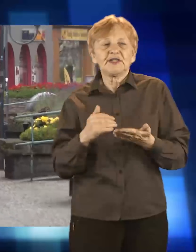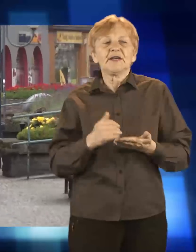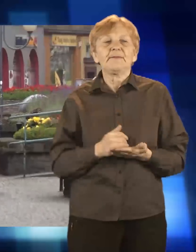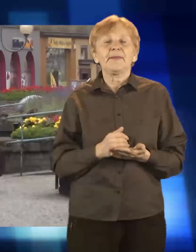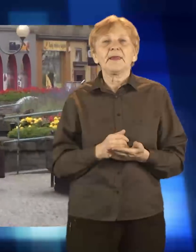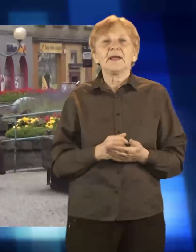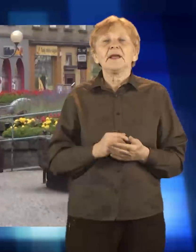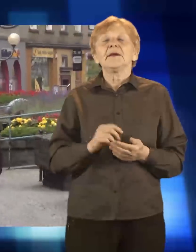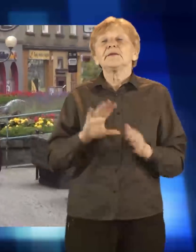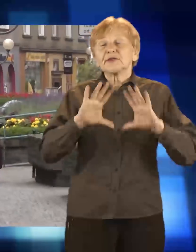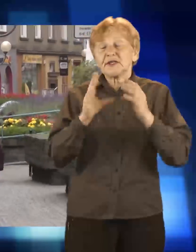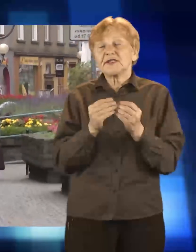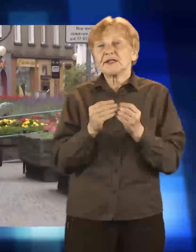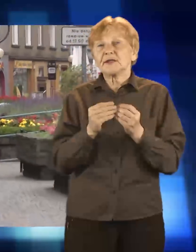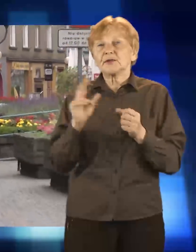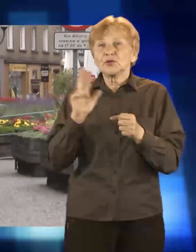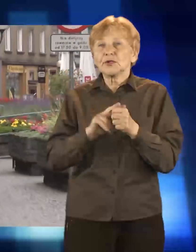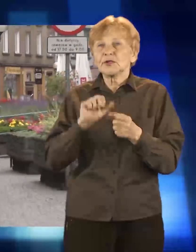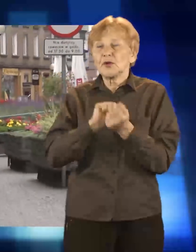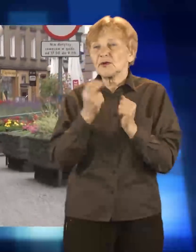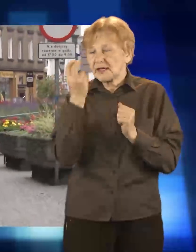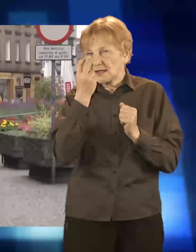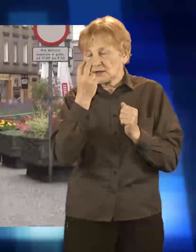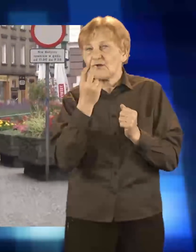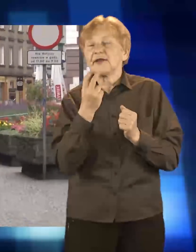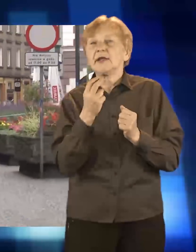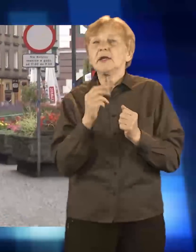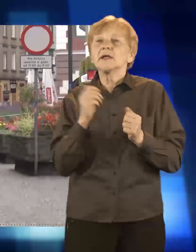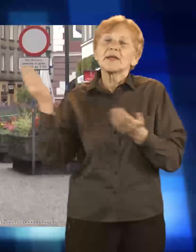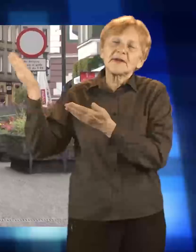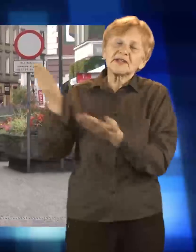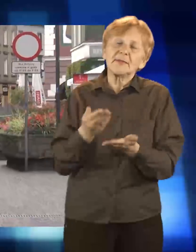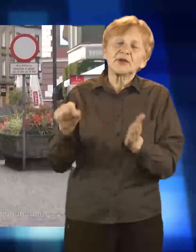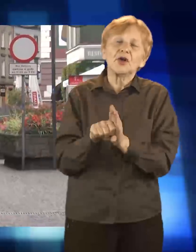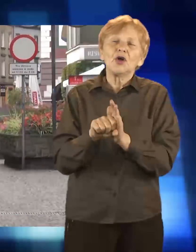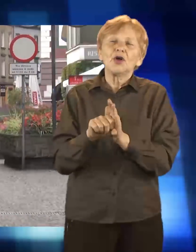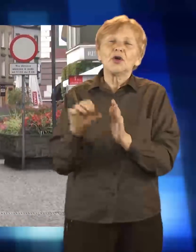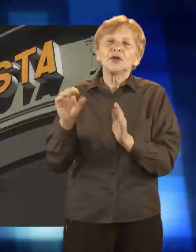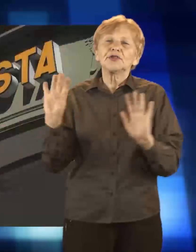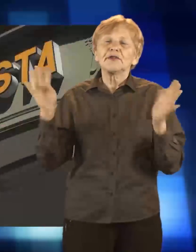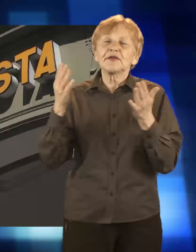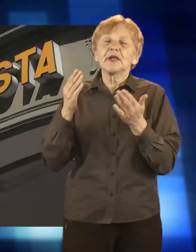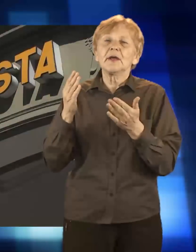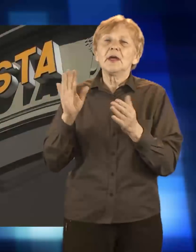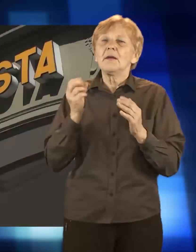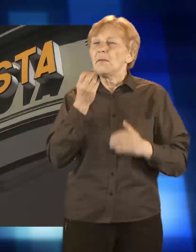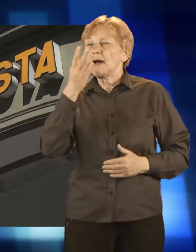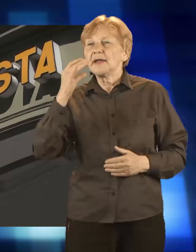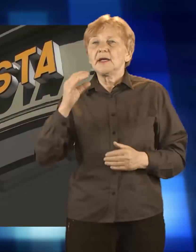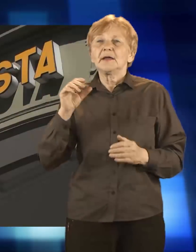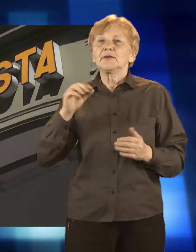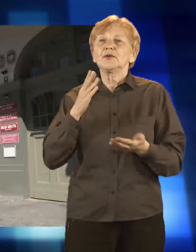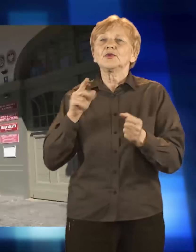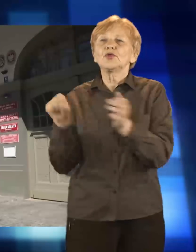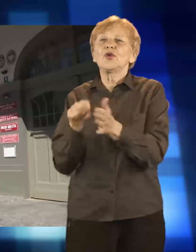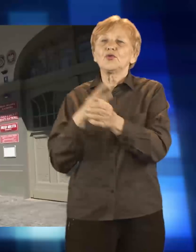poznać szczegółową procedurę składania wniosków, zadać pytania i wypełnić je z pomocą urzędnika, zaplanowano szkolenie w ratuszu, które odbędzie się w środę 9